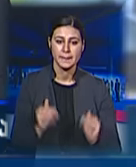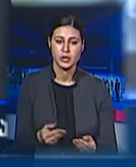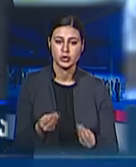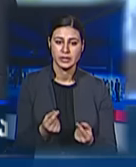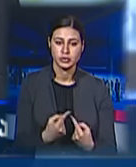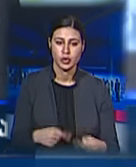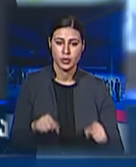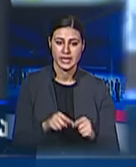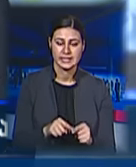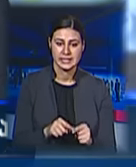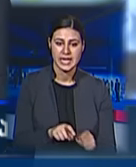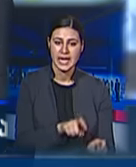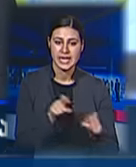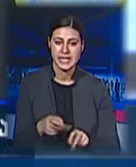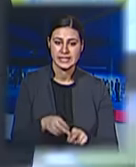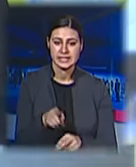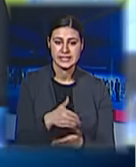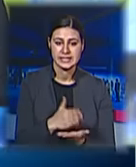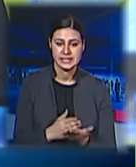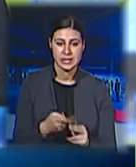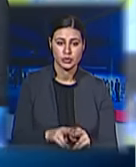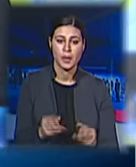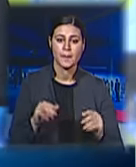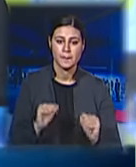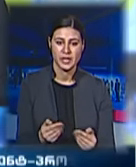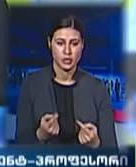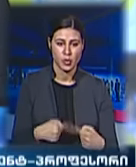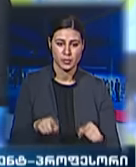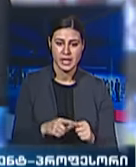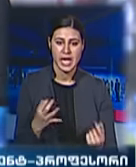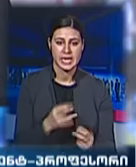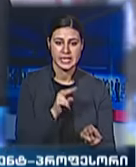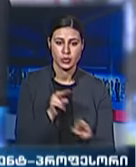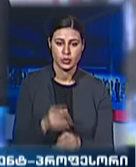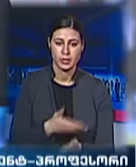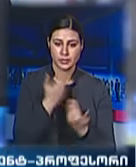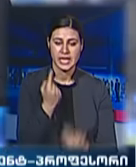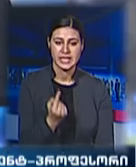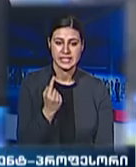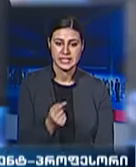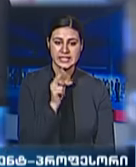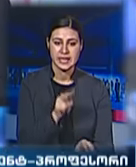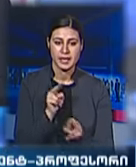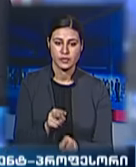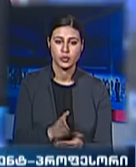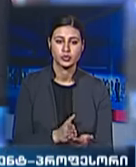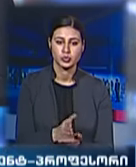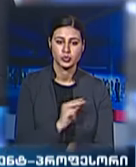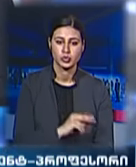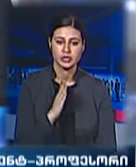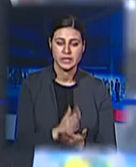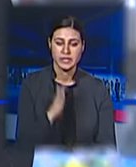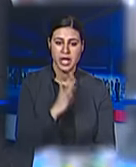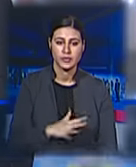მიკროსაფინანსო ორგანიზაციებზე გადადის ის წილი, იმიტომ რომ მიკროსაფინანსო ორგანიზაციებს არანაირი რეგულირება არ აქვს. ერთადერთი ზედამხედველობის ფუნქცია აქვს